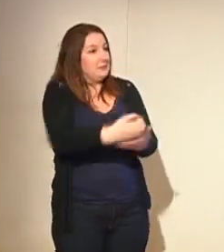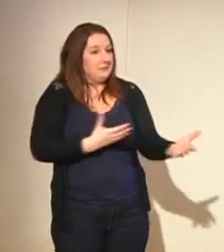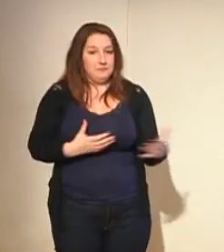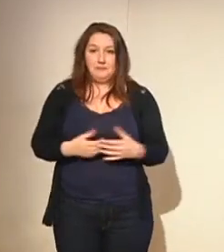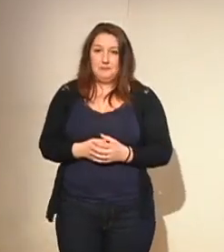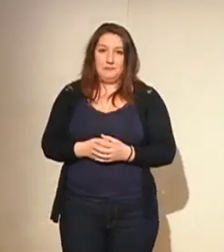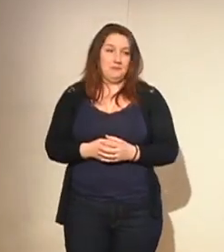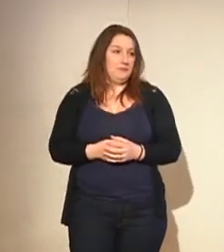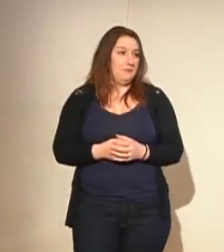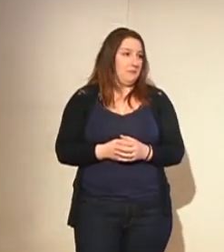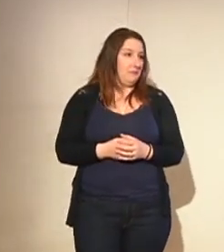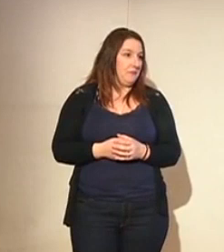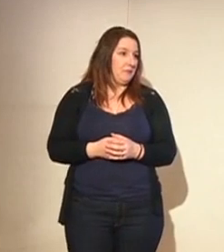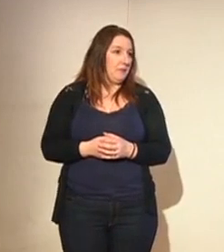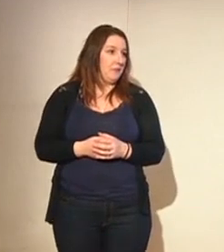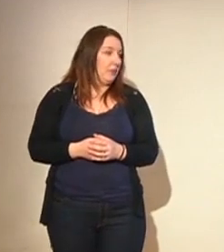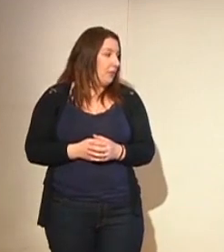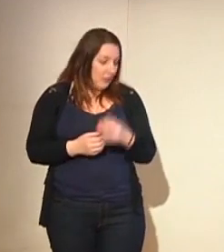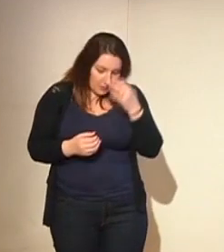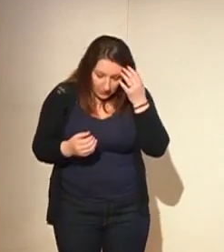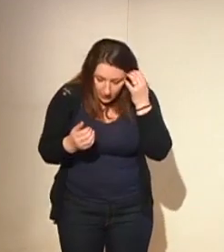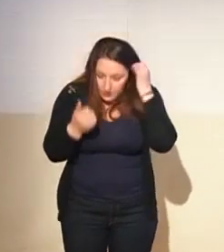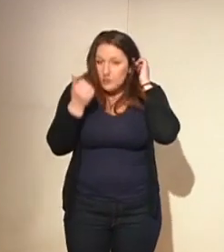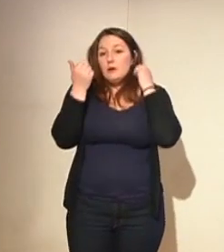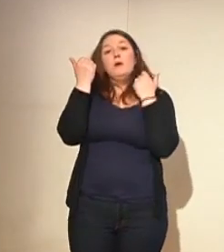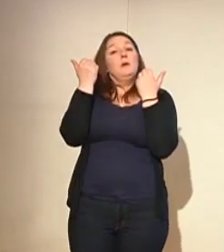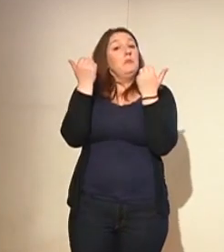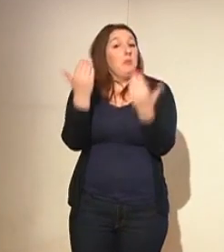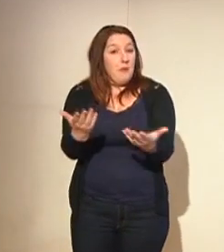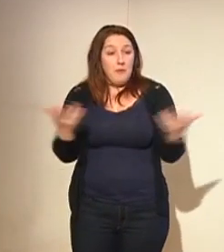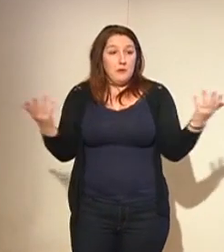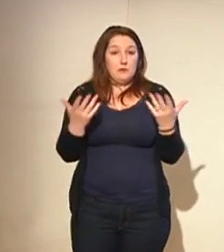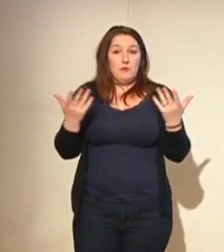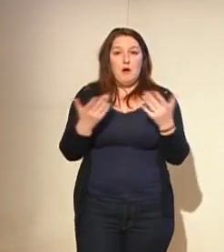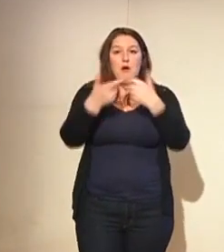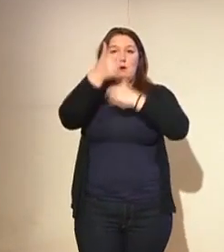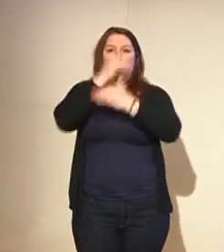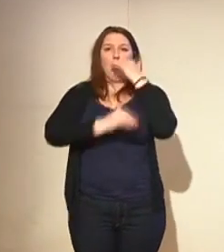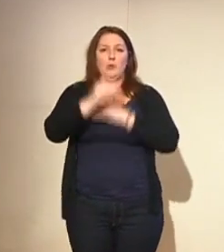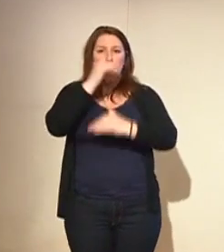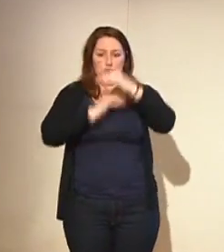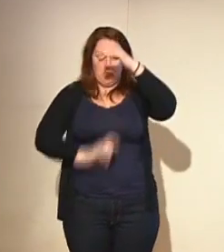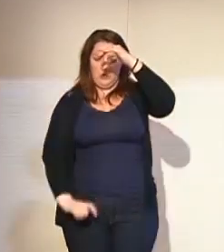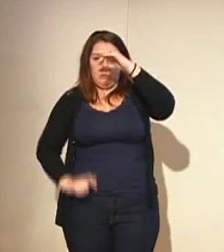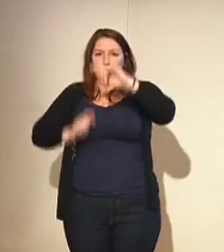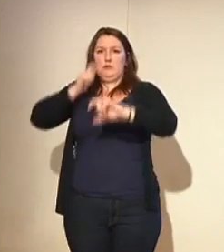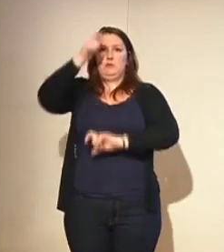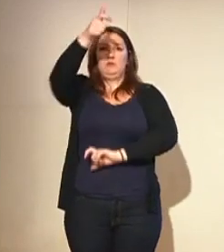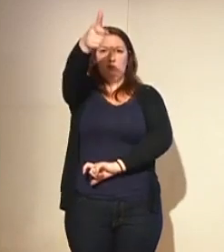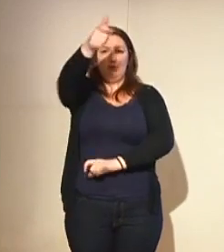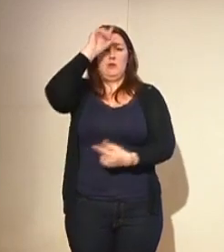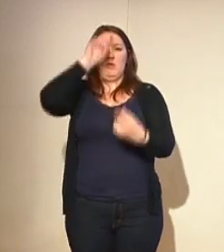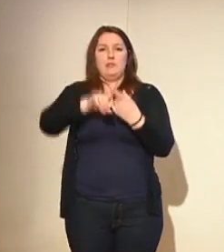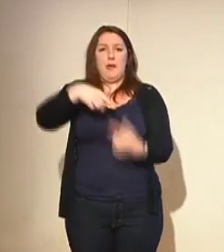mail toc donc je vous propose de permuter le dans l'ordre du jour de commencer par l'ordre du jour relatif à la